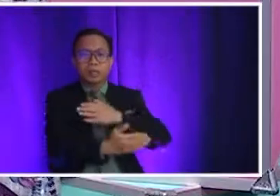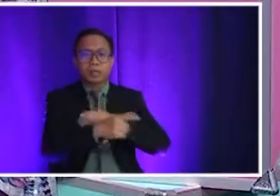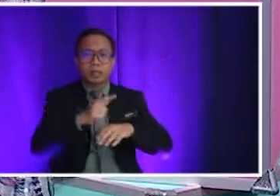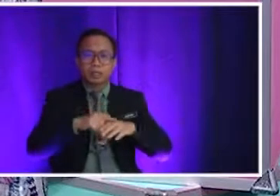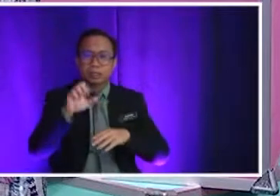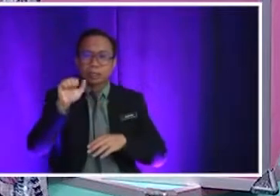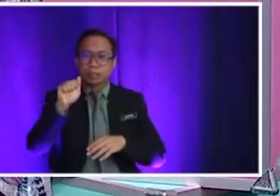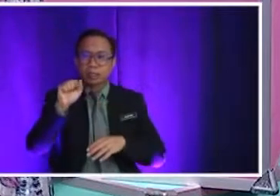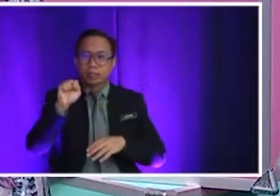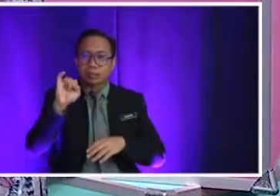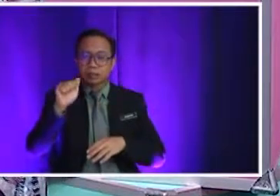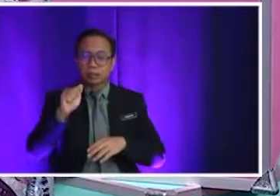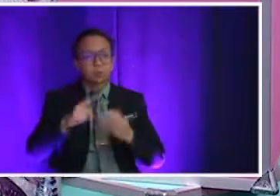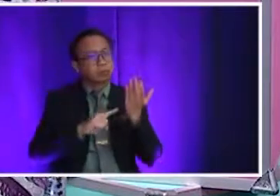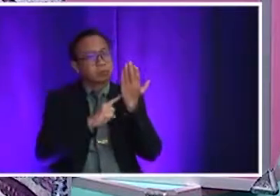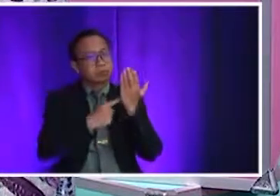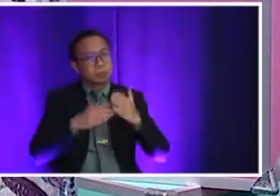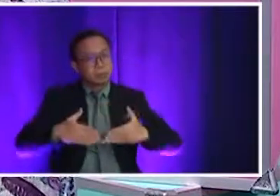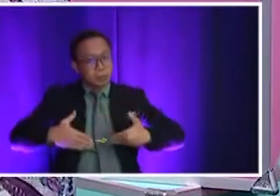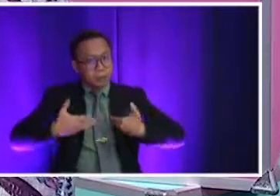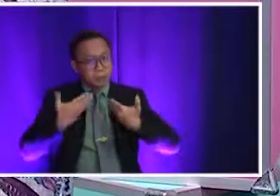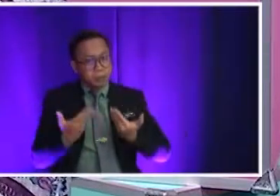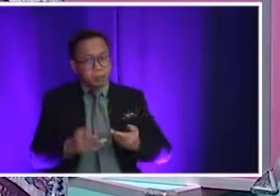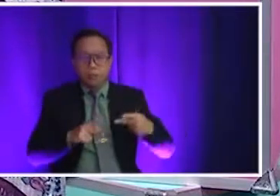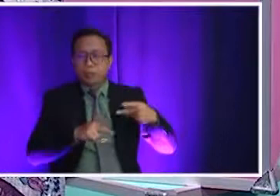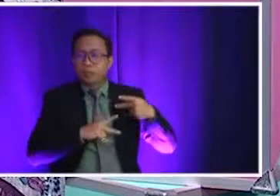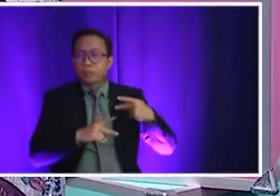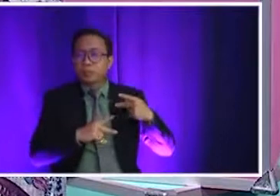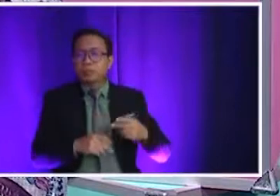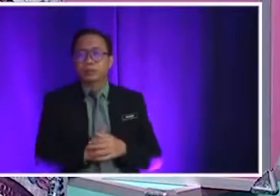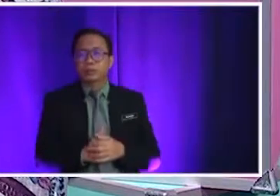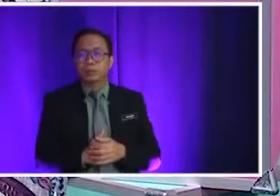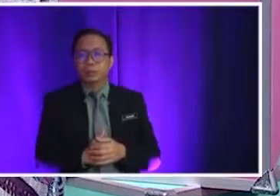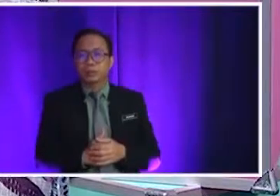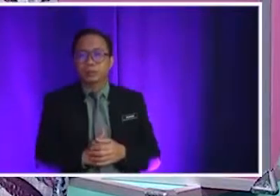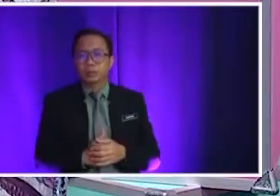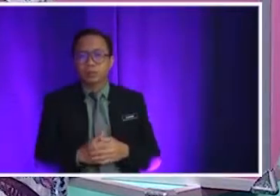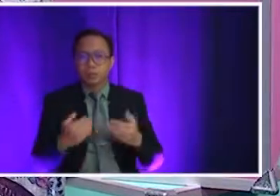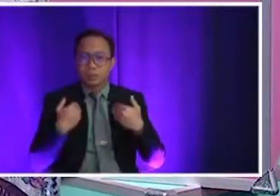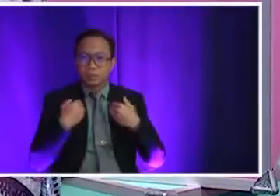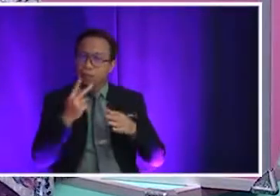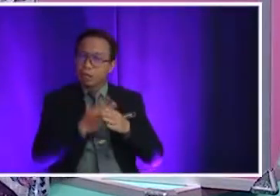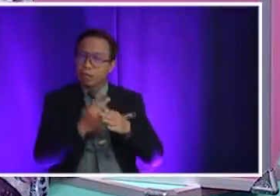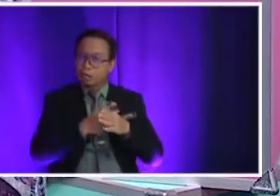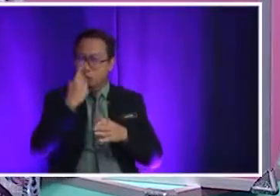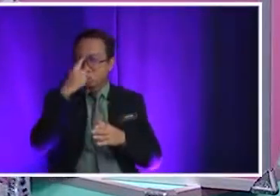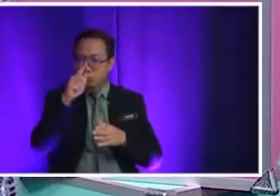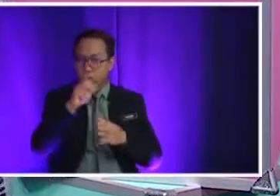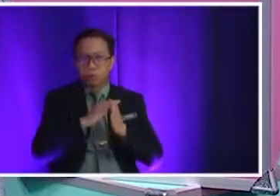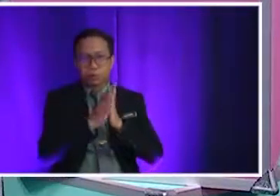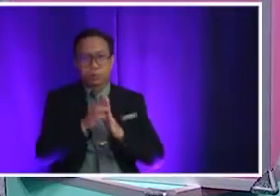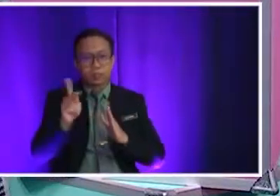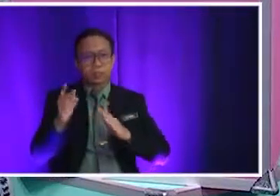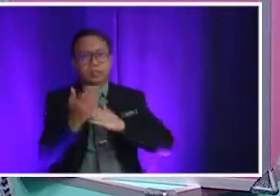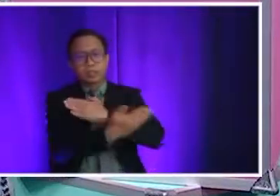Abdi sinilah bermulanya Bagaimana komik mengadakan ke awan untuk menjadikan